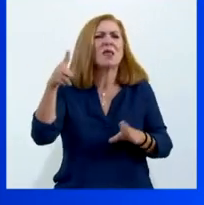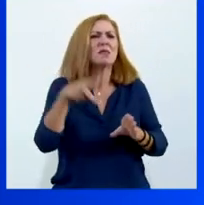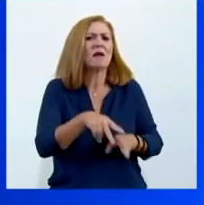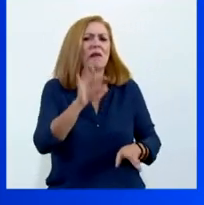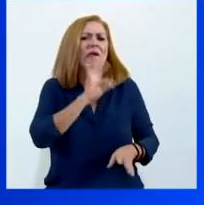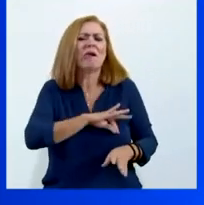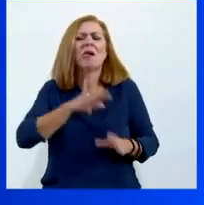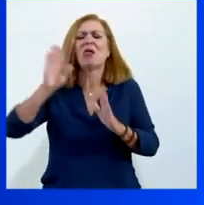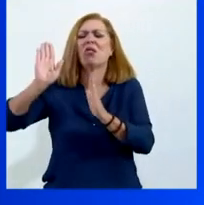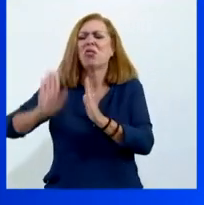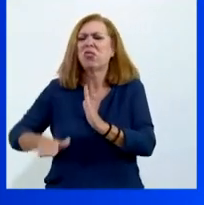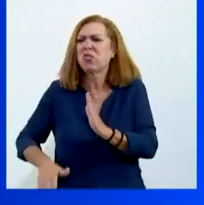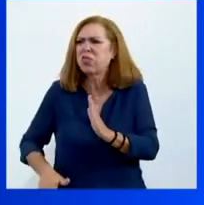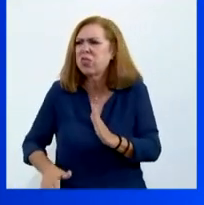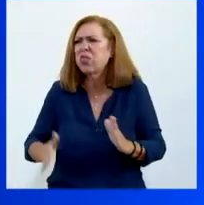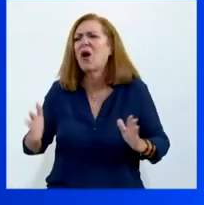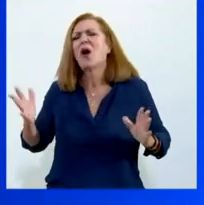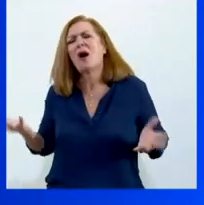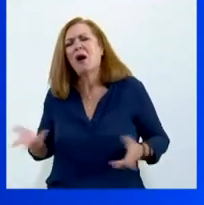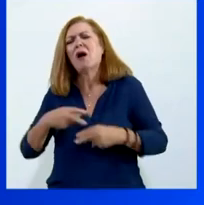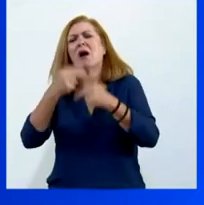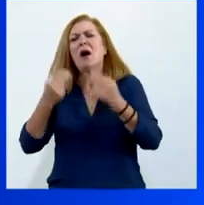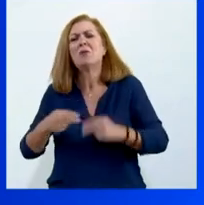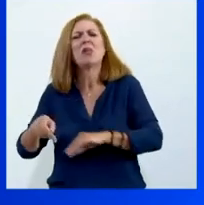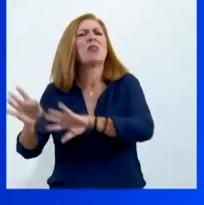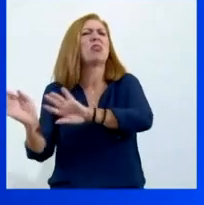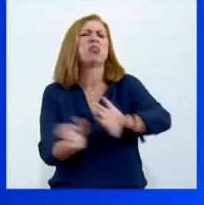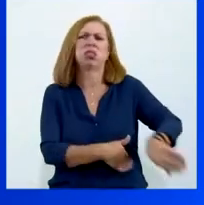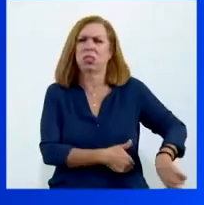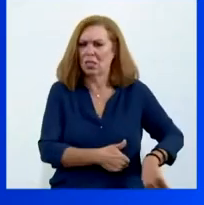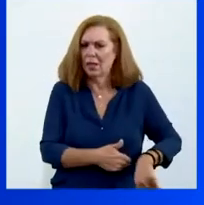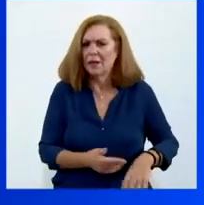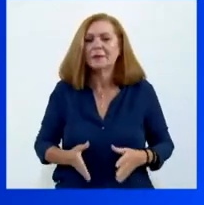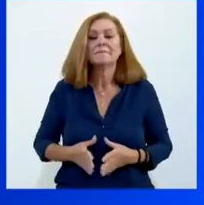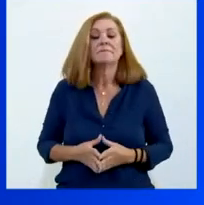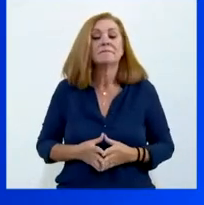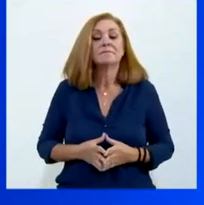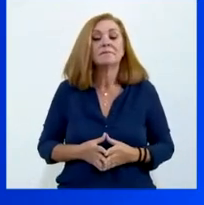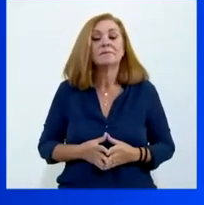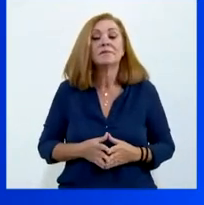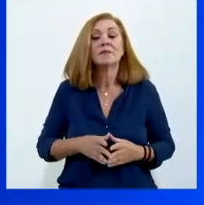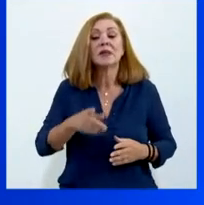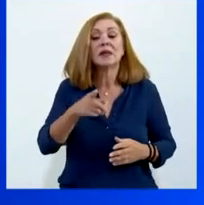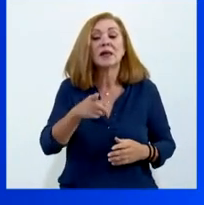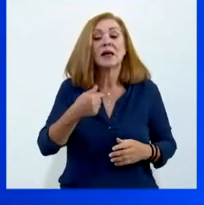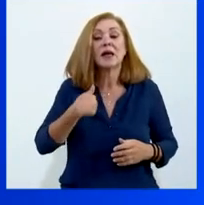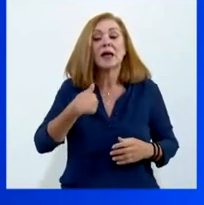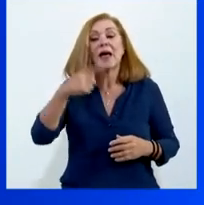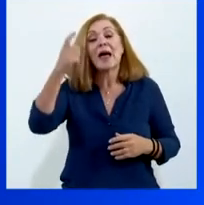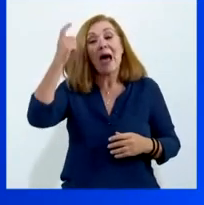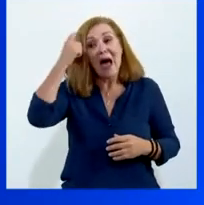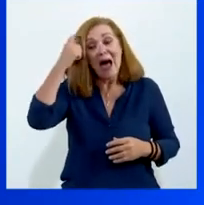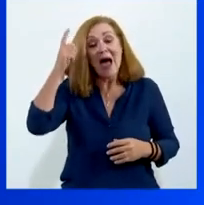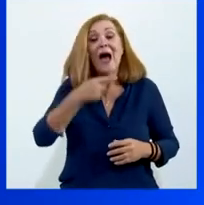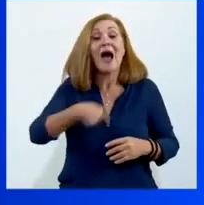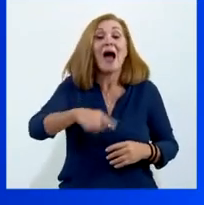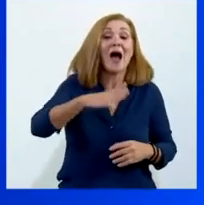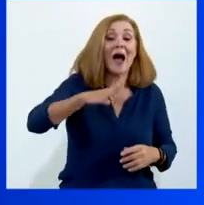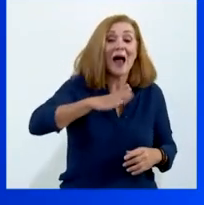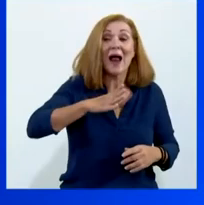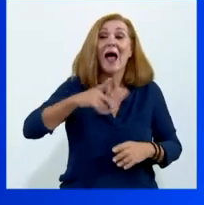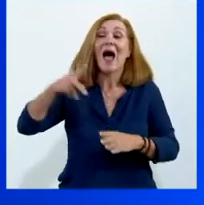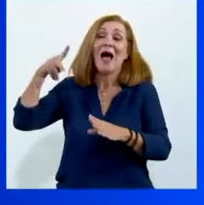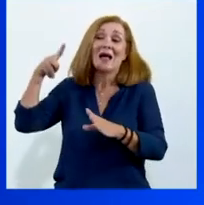τράπεζες προσδοκούσαν ότι θα είχαν εάν χρηματοδοτούσαν αυτές τις επιχειρήσεις. Το Know Your Customer είναι μια πολύ σημαντική πρωτοβουλία της Αναπτυξιακής